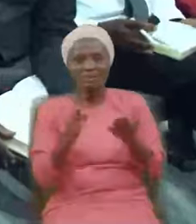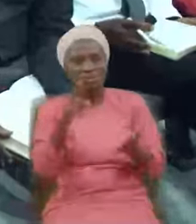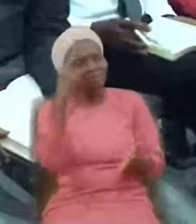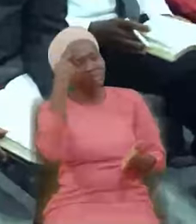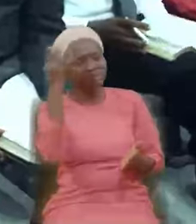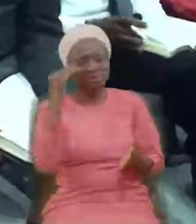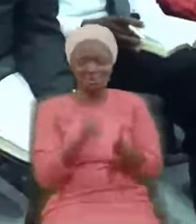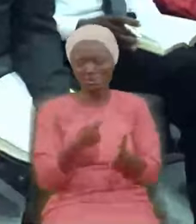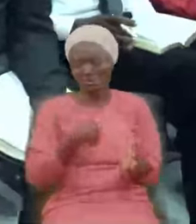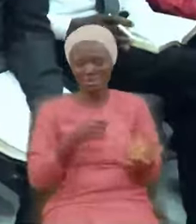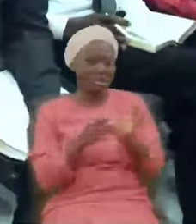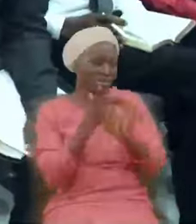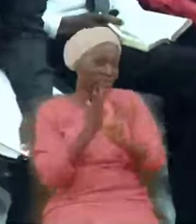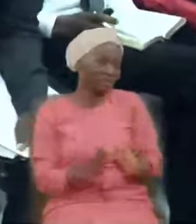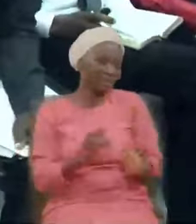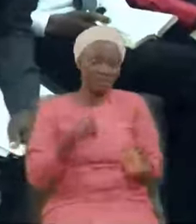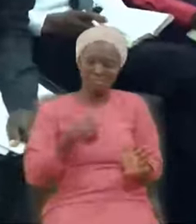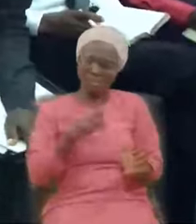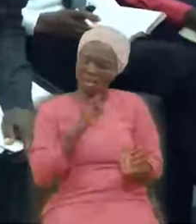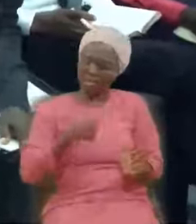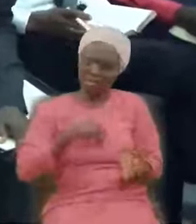né de nouveau, j'ai ceci, j'ai cela.